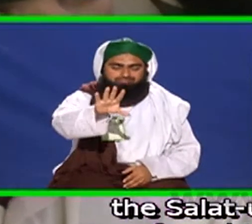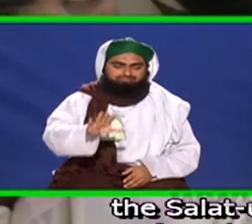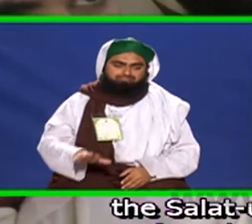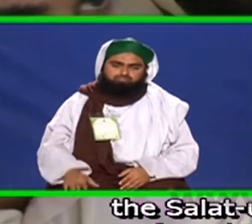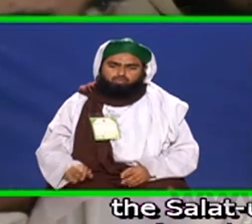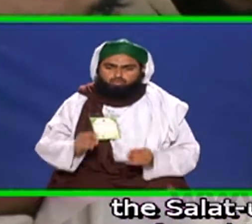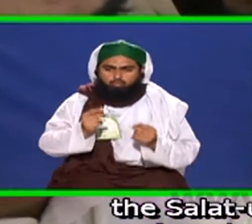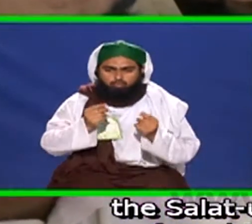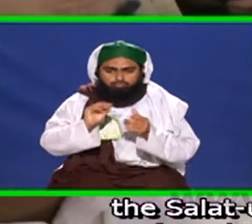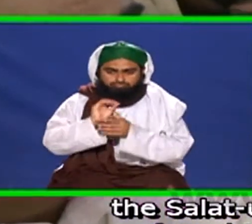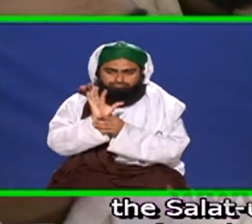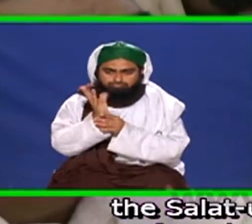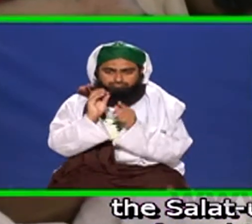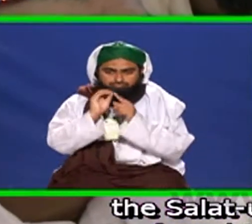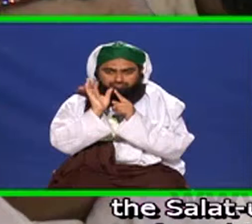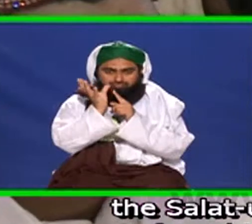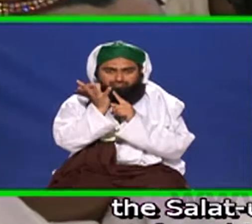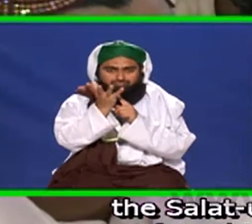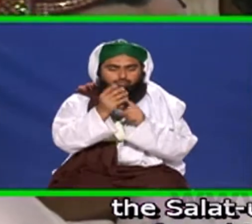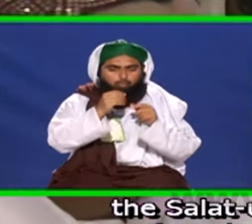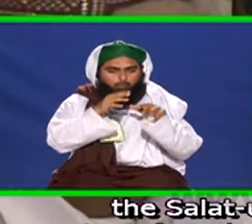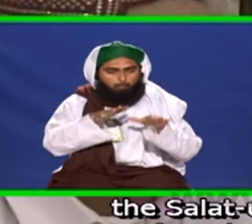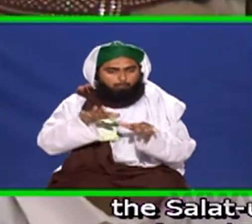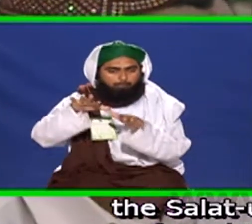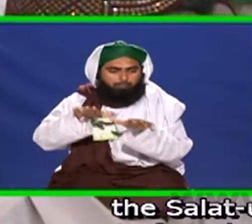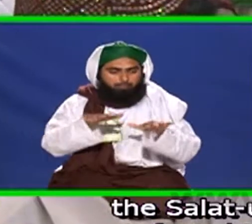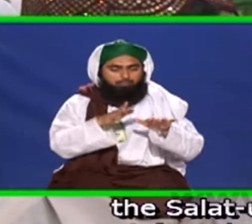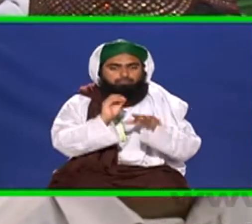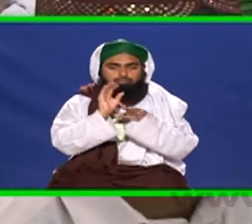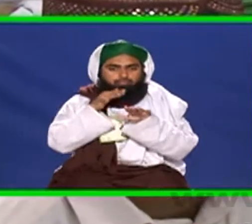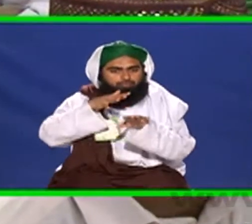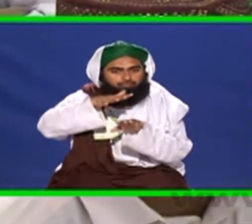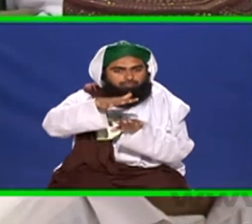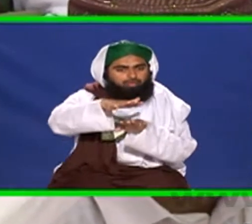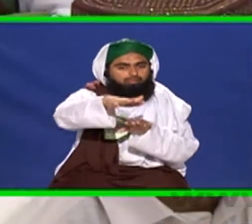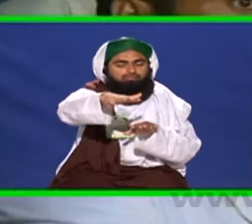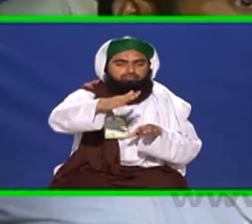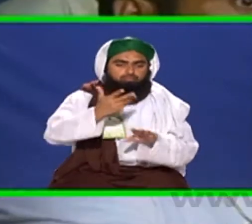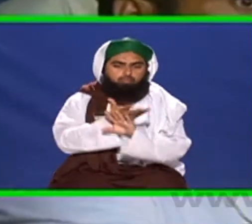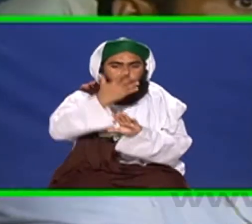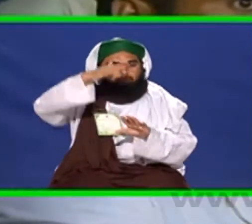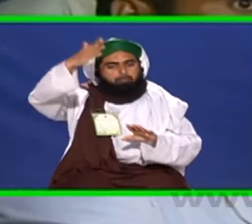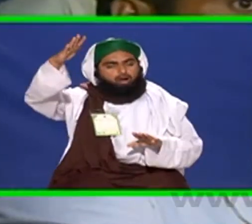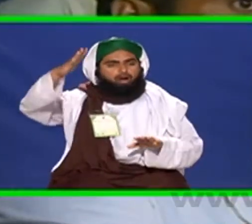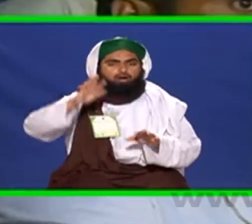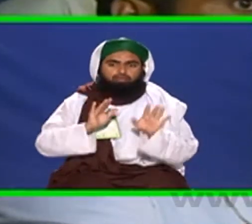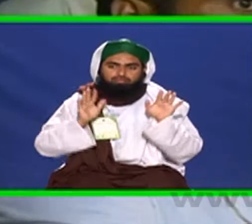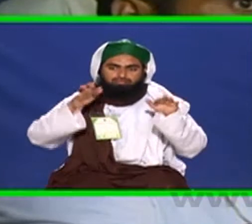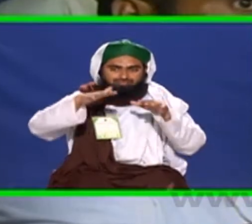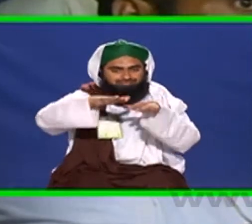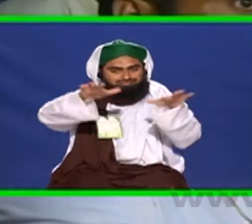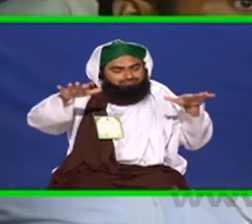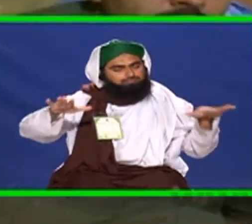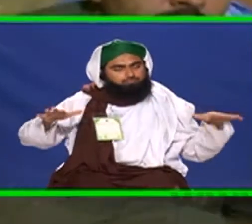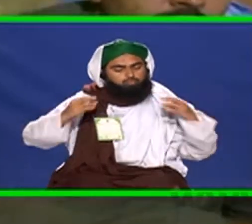کے منہ سے فوراً نکل کر پھیلنے لگتا ہے اور دریاؤں پہاڑوں سے گزرنے لگتا